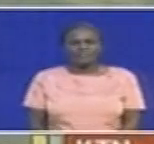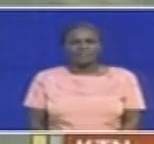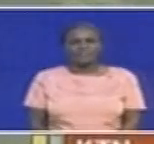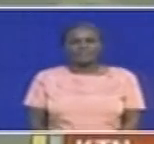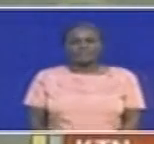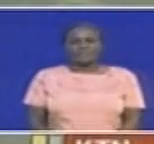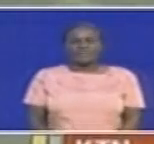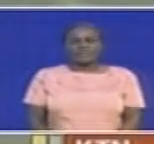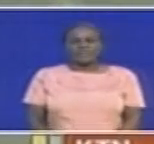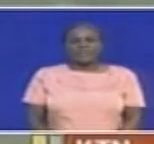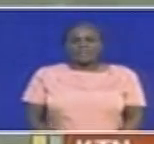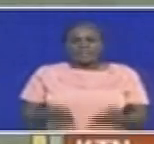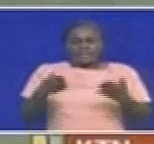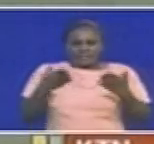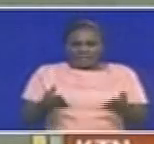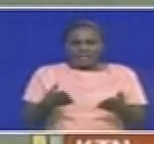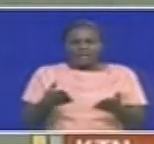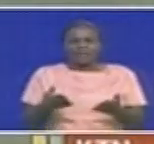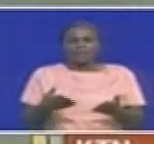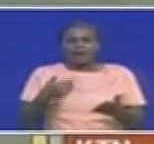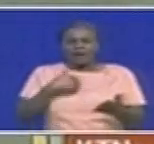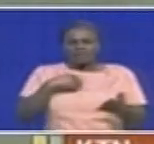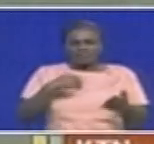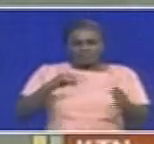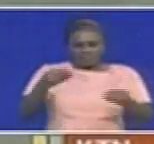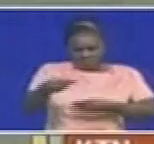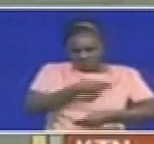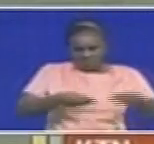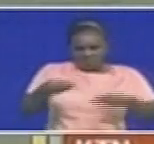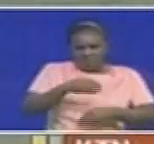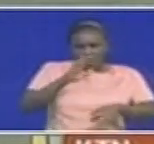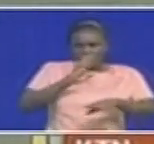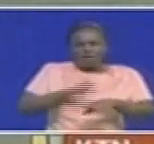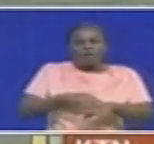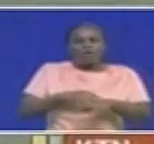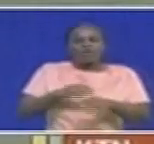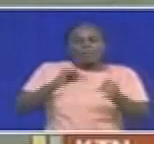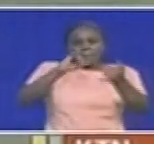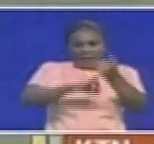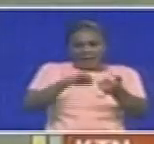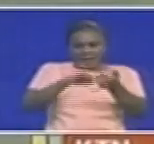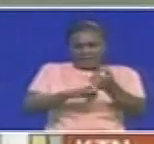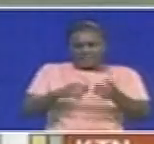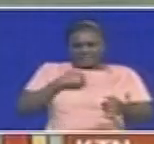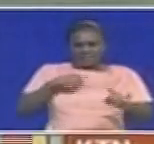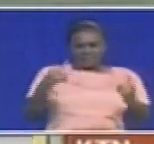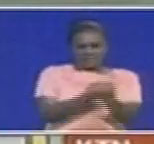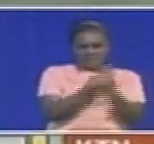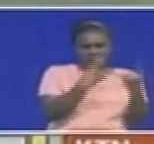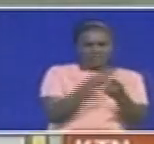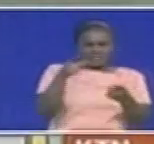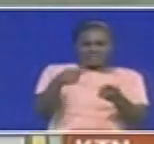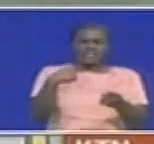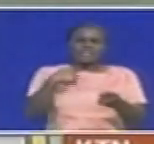Mswada wa ndoa umekuwa kisisimua kwa mijadala mikali tangu kufikishwa bungeni ili kujadiliwa hapo mwaka jana, huku wengi wakiutaja kama unaoegemea upande